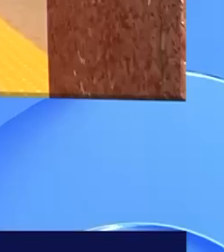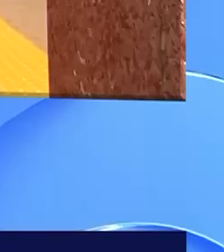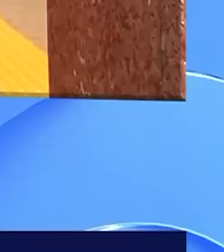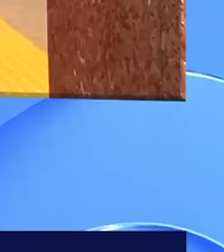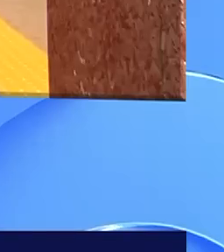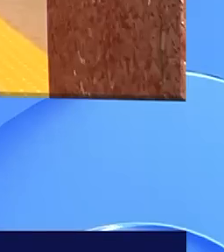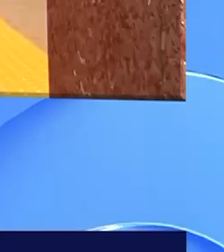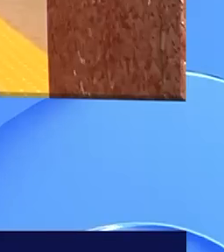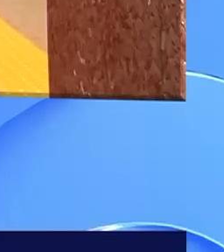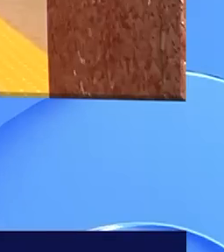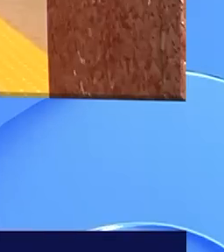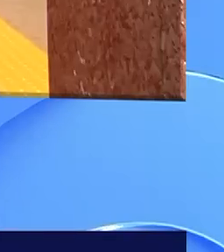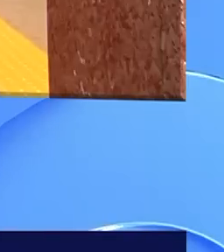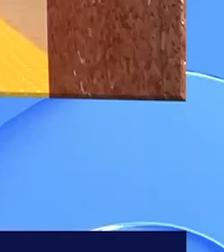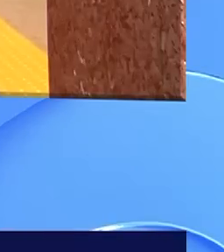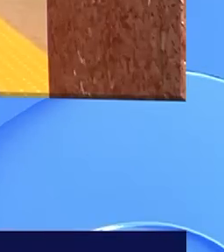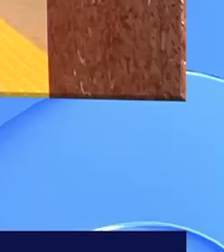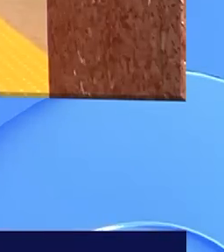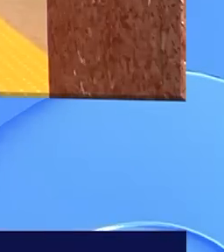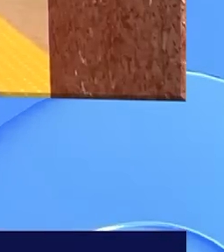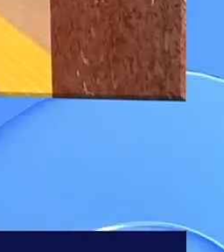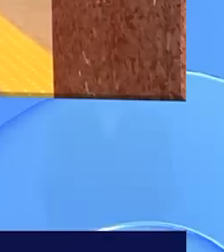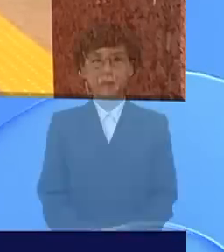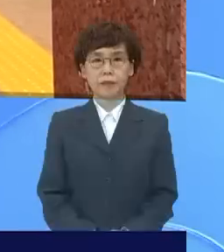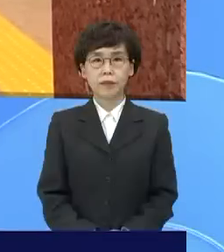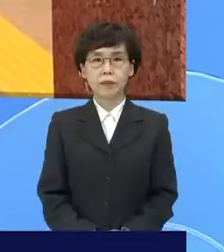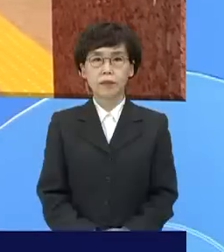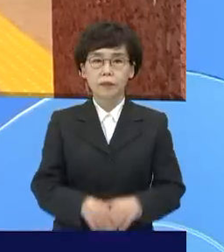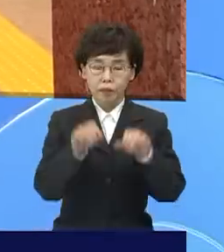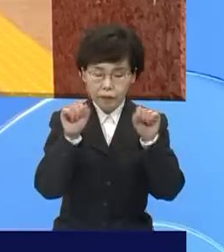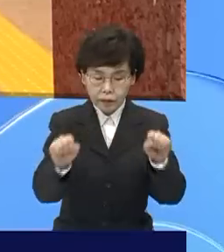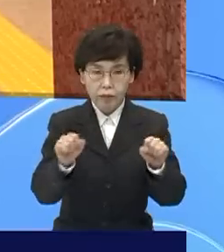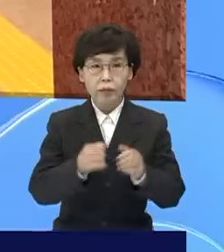기자, 표결 결과부터 먼저 정리할까요?